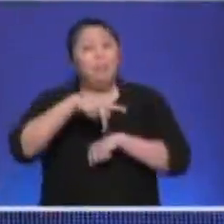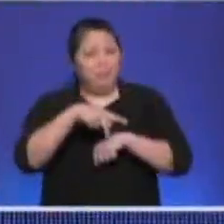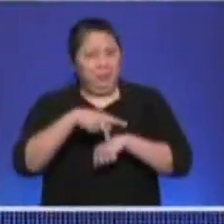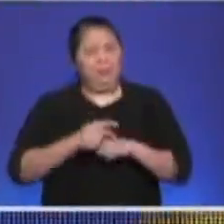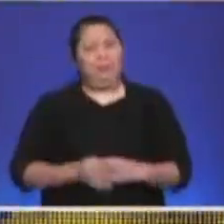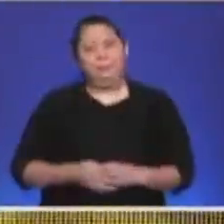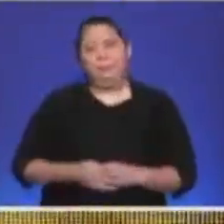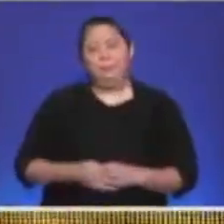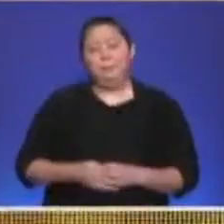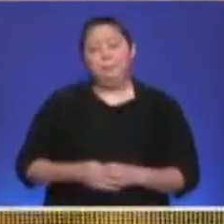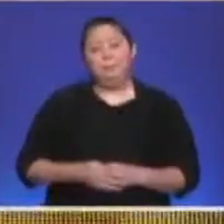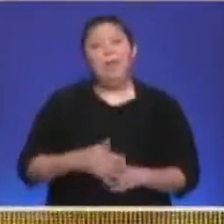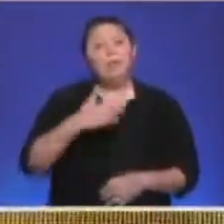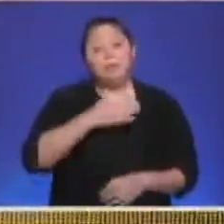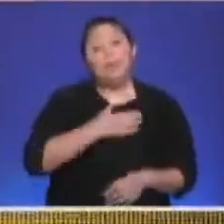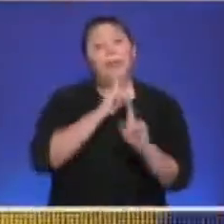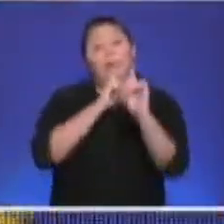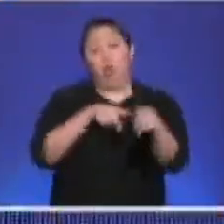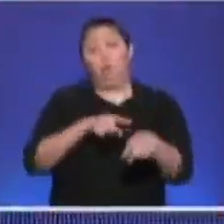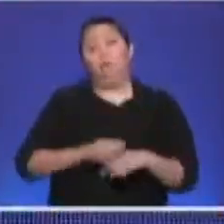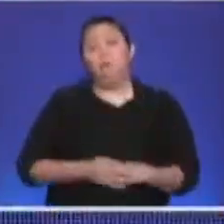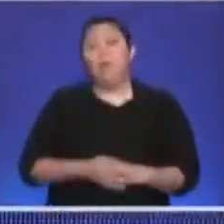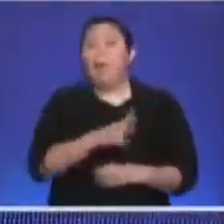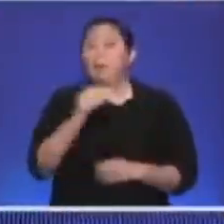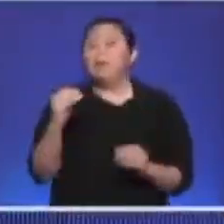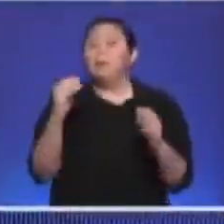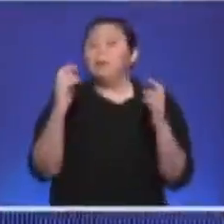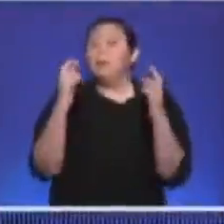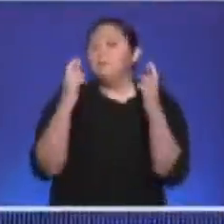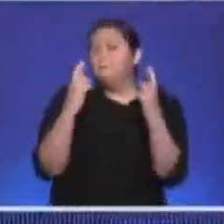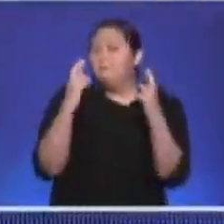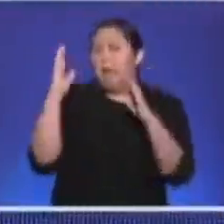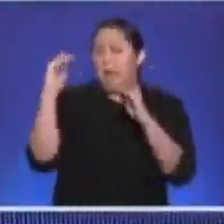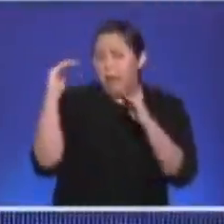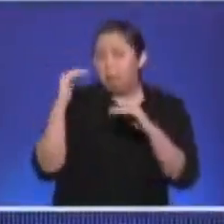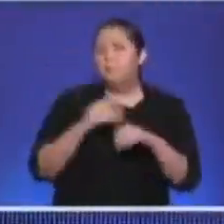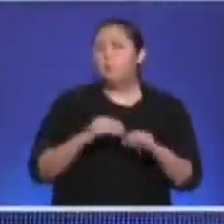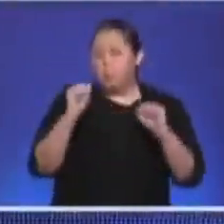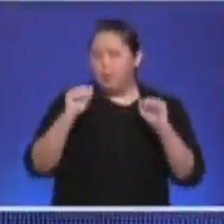Yun ang aking kasagutan at sana magawa ang bagay na ito.